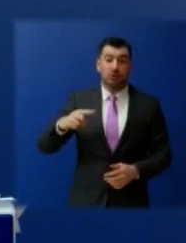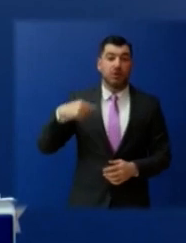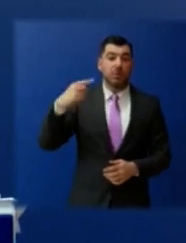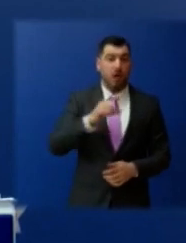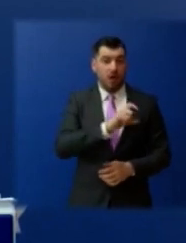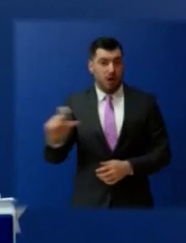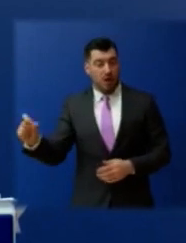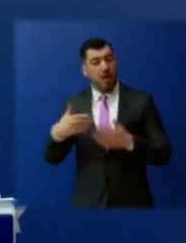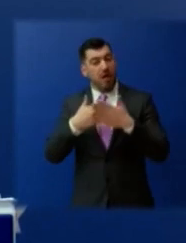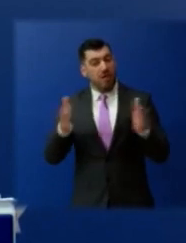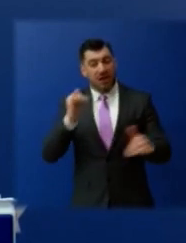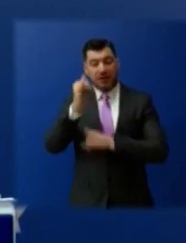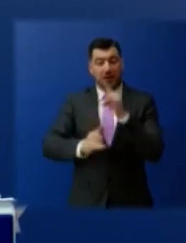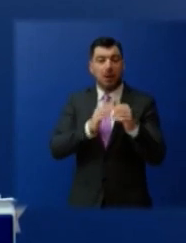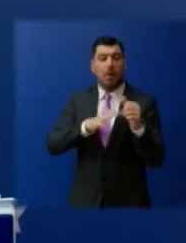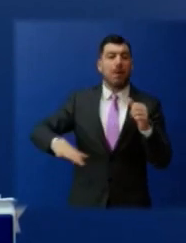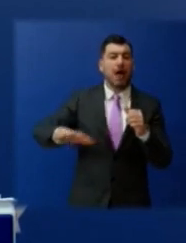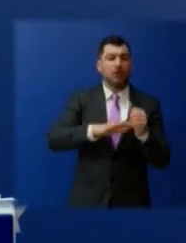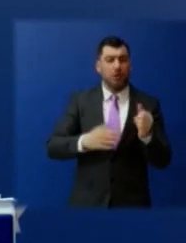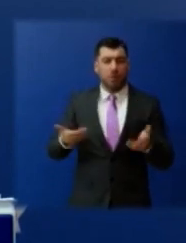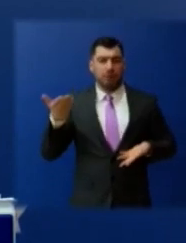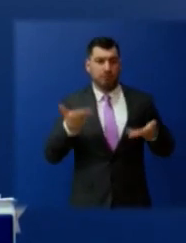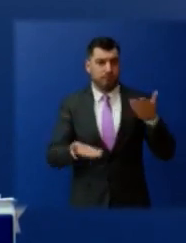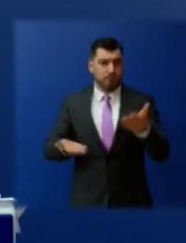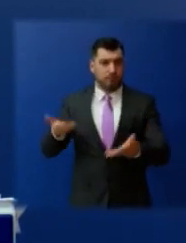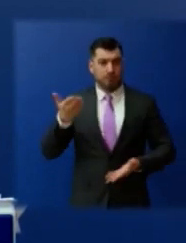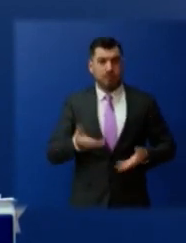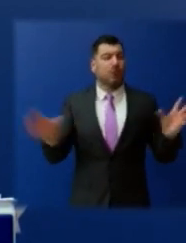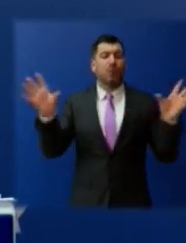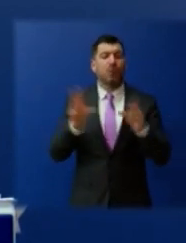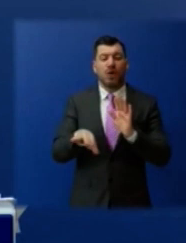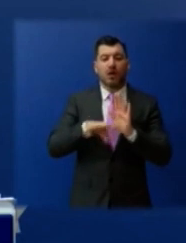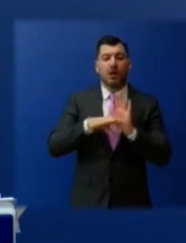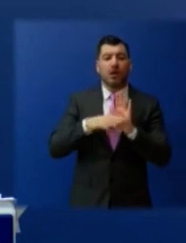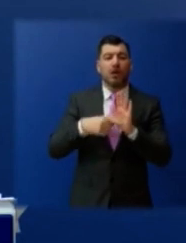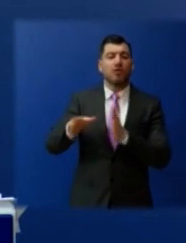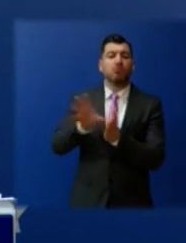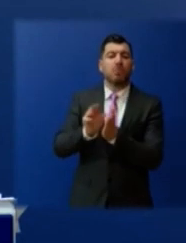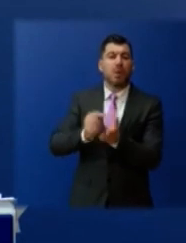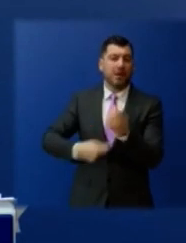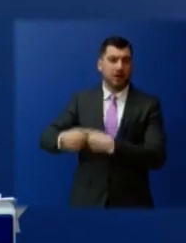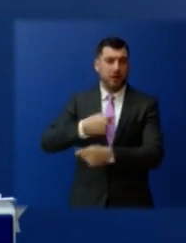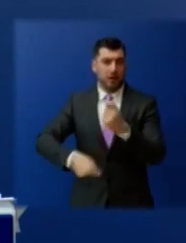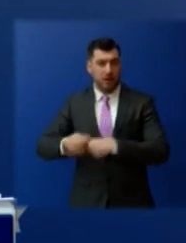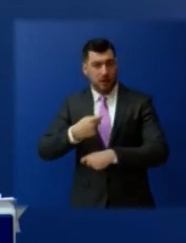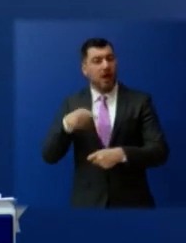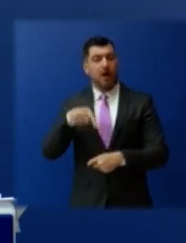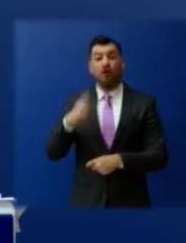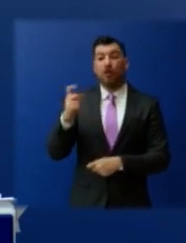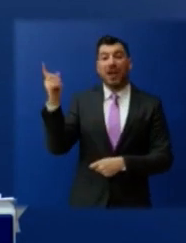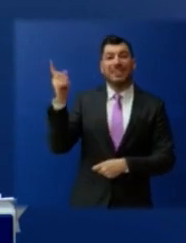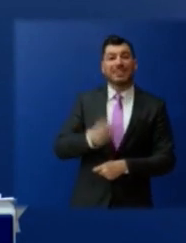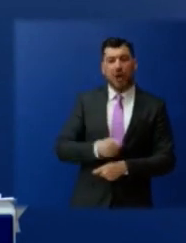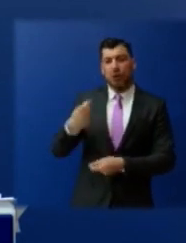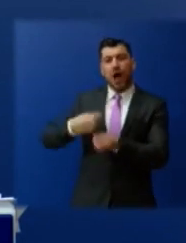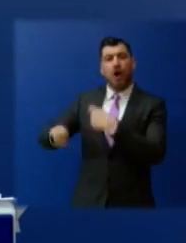θα ανοίξει η πλατφόρμα χορήγησης μιας ακόμα ενίσχυσης του Market Pass, ενίσχυσης με ποσοστό 10% επί των